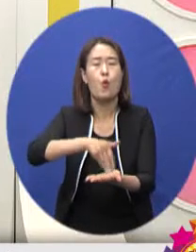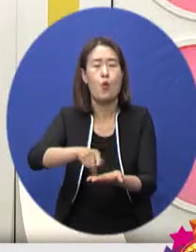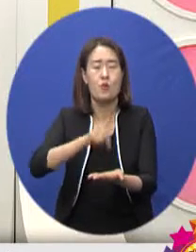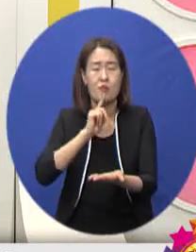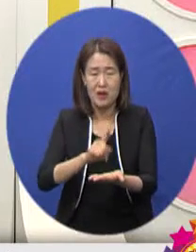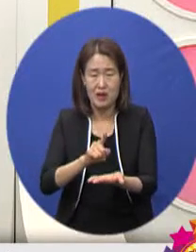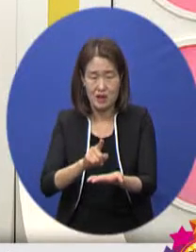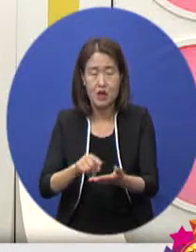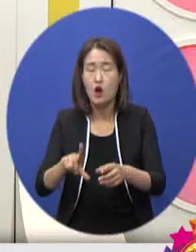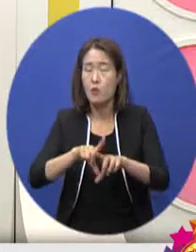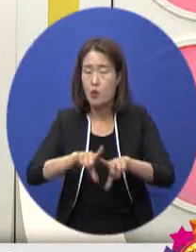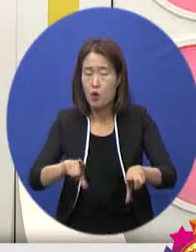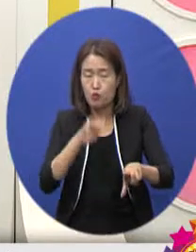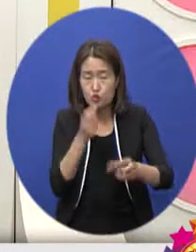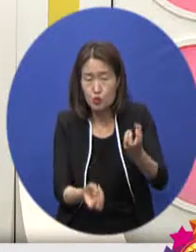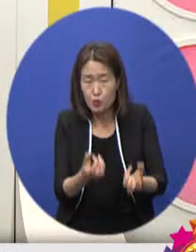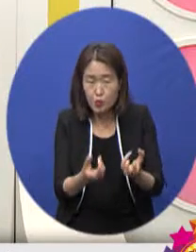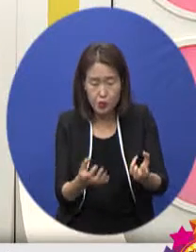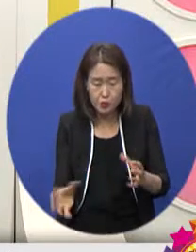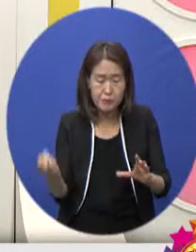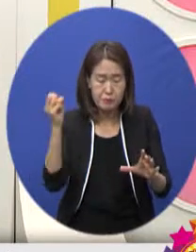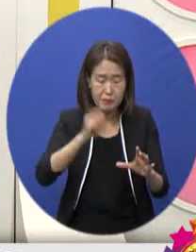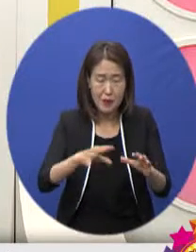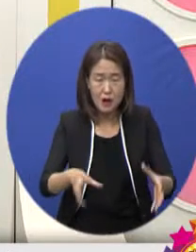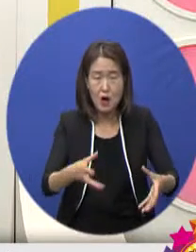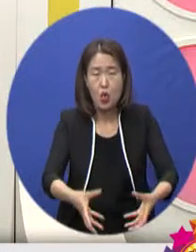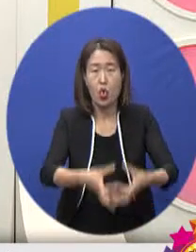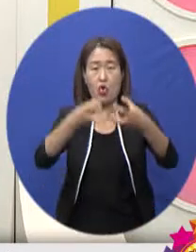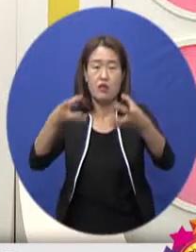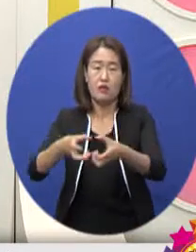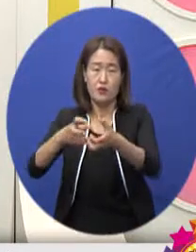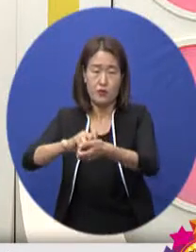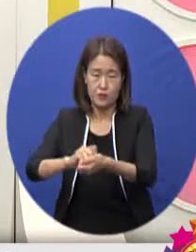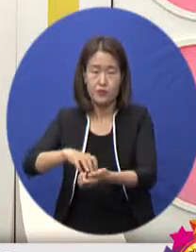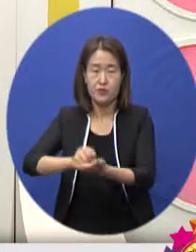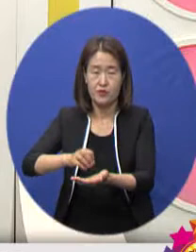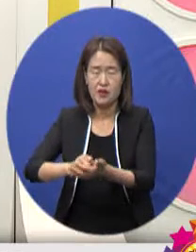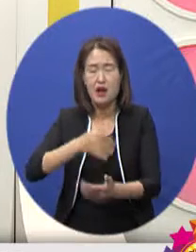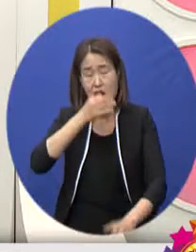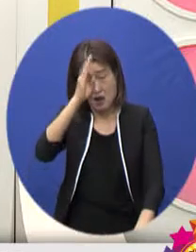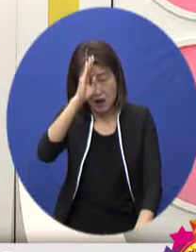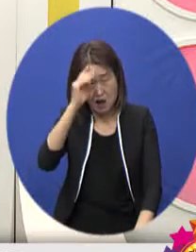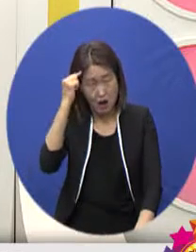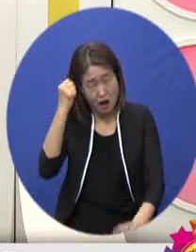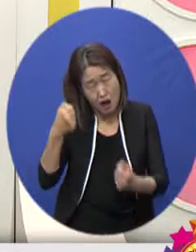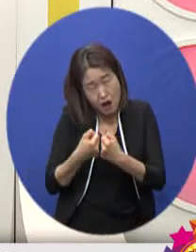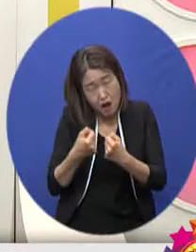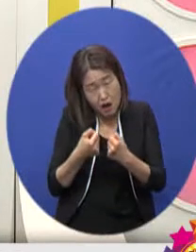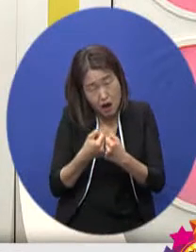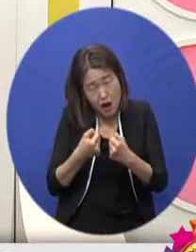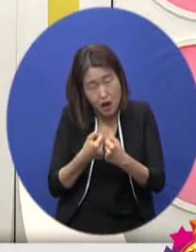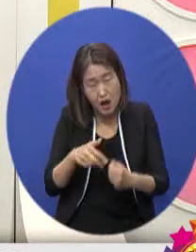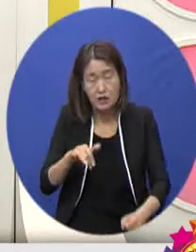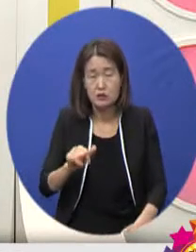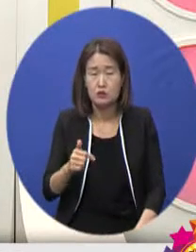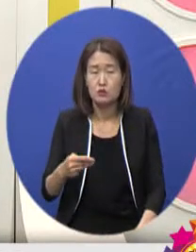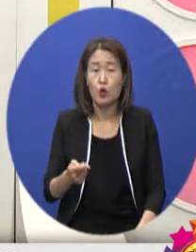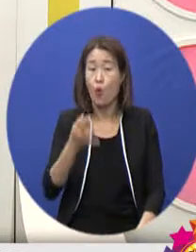데쳐서 쓴맛을 없애고 나서 요리합니다. 감기, 두통, 진통에 효과가 있어